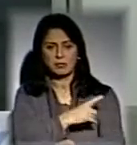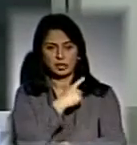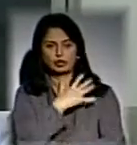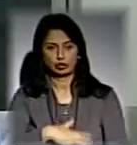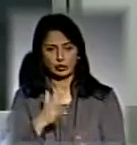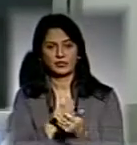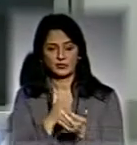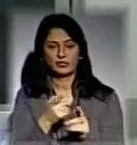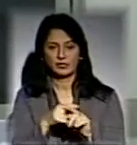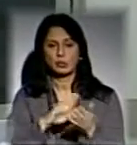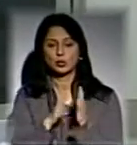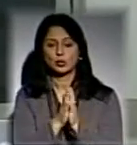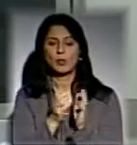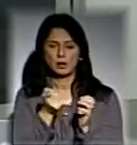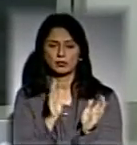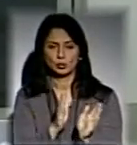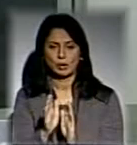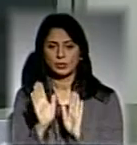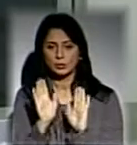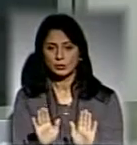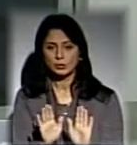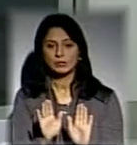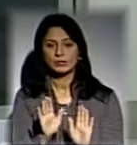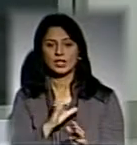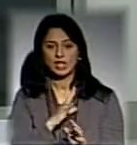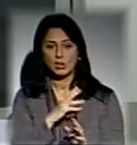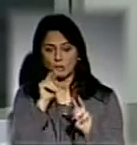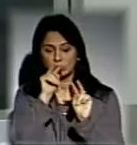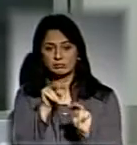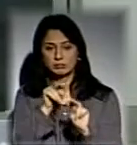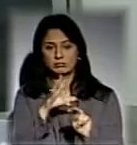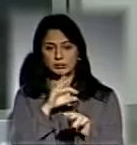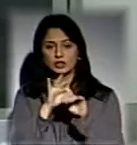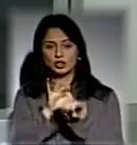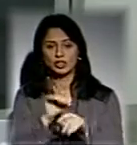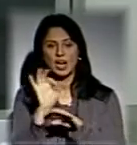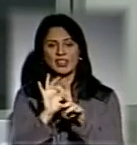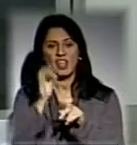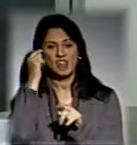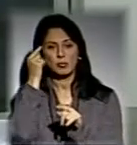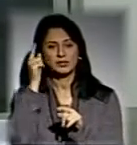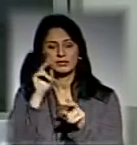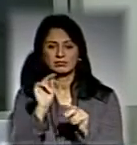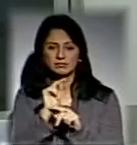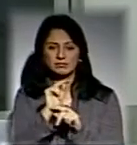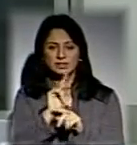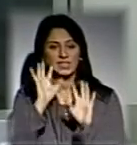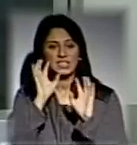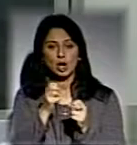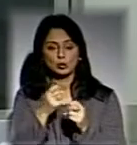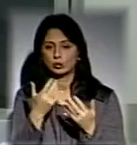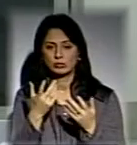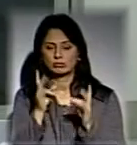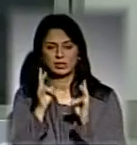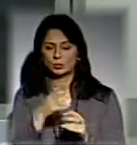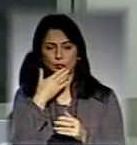ჭრილობები, მდგომარეობა იყო სტაბილური, იყო დაკვირვების ქვეშ, ჩაუტარდა ნევროპათოლოგის კონსულტაცია, რაიმე სერიოზული დაზიანება